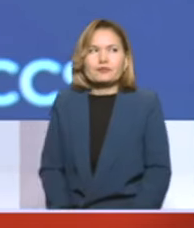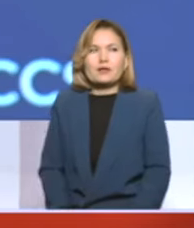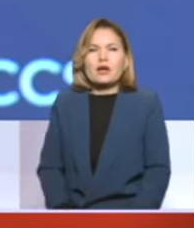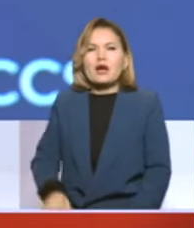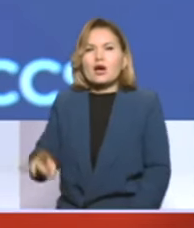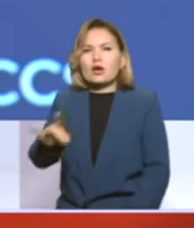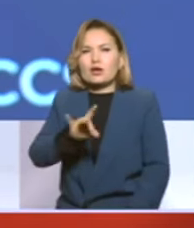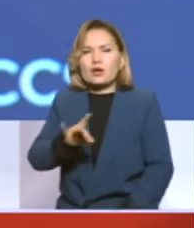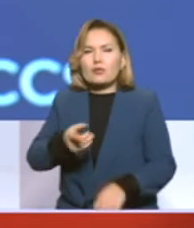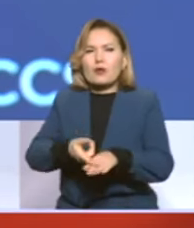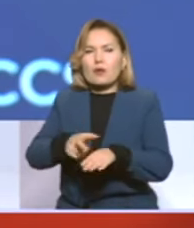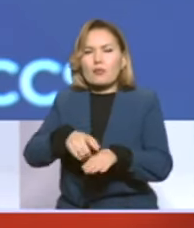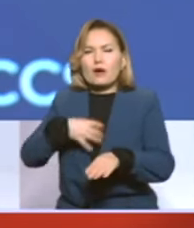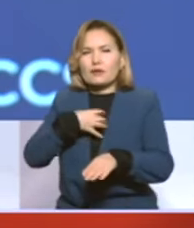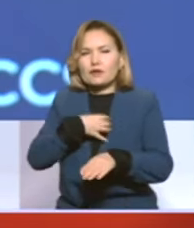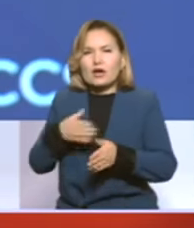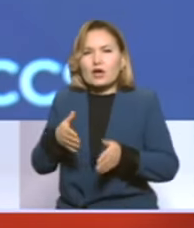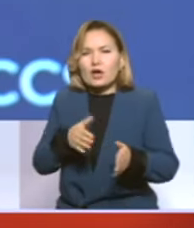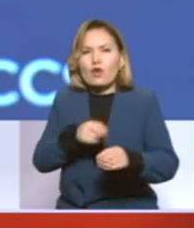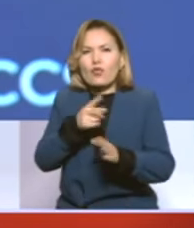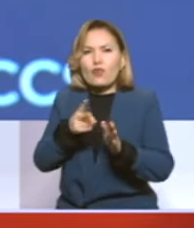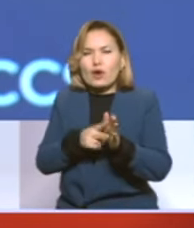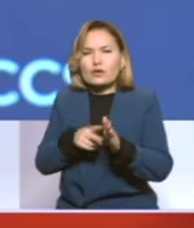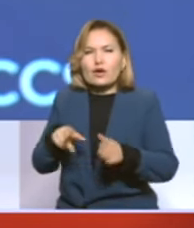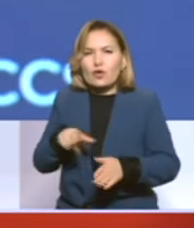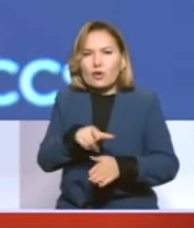Республикалық маңызы бар жолдардың 17 учаскесінде